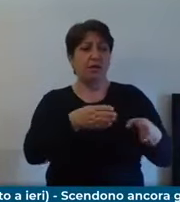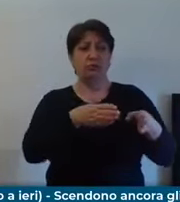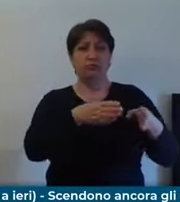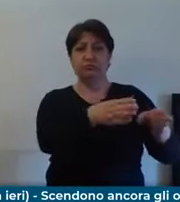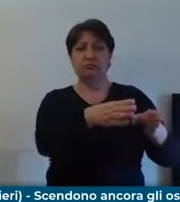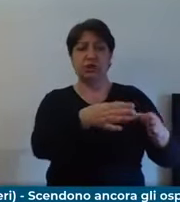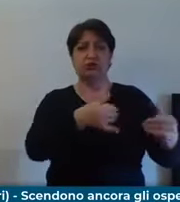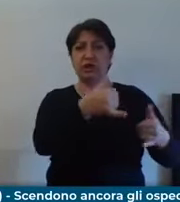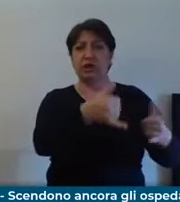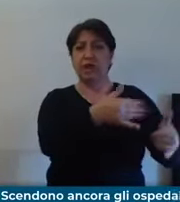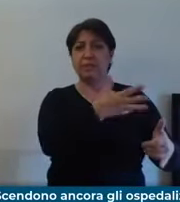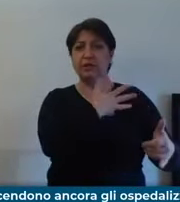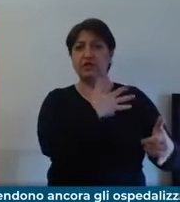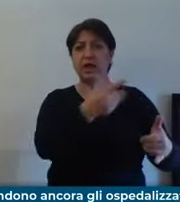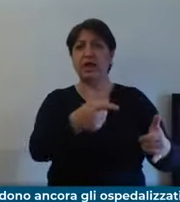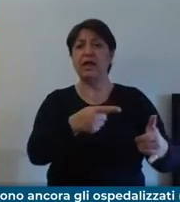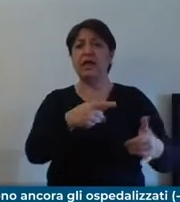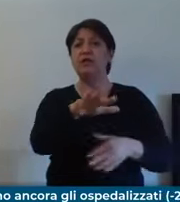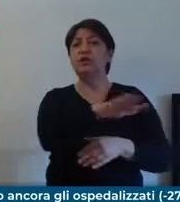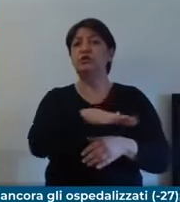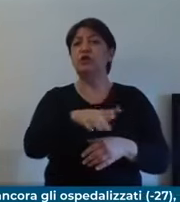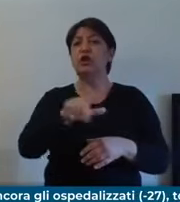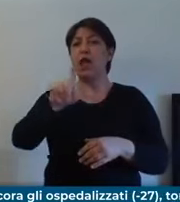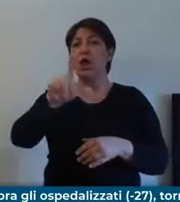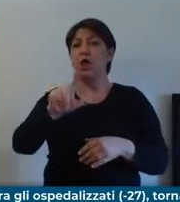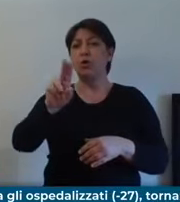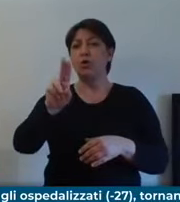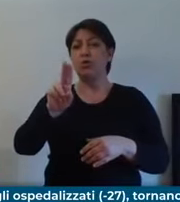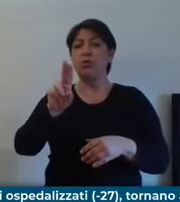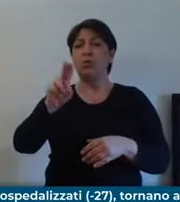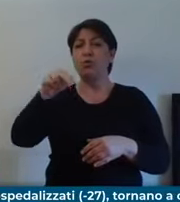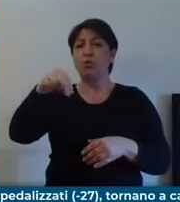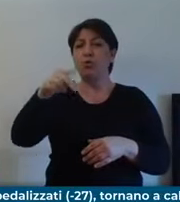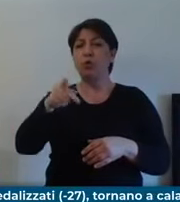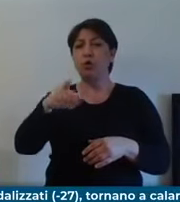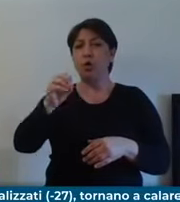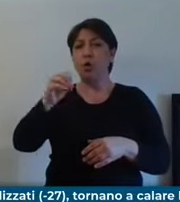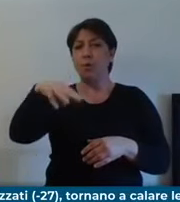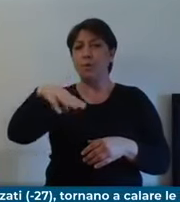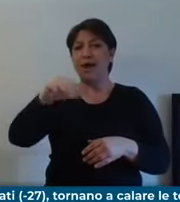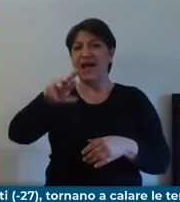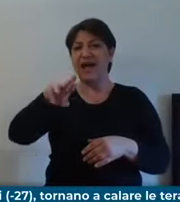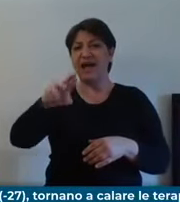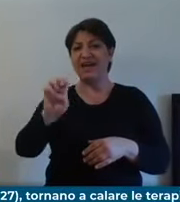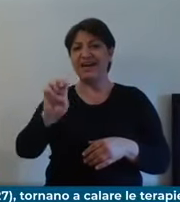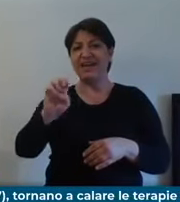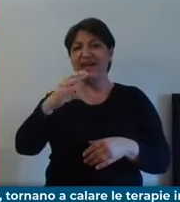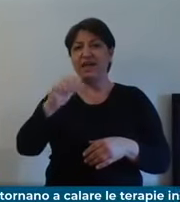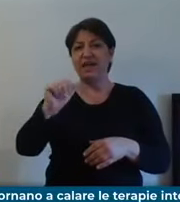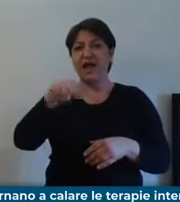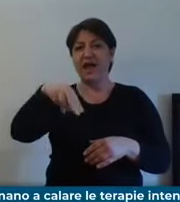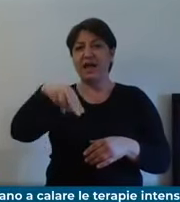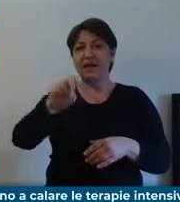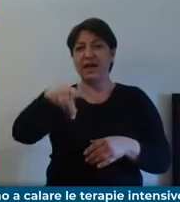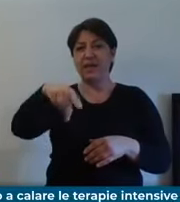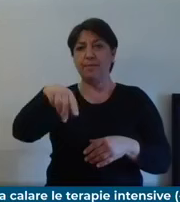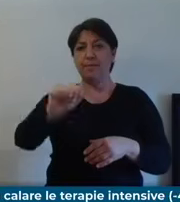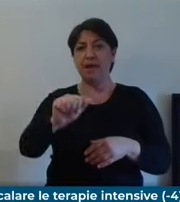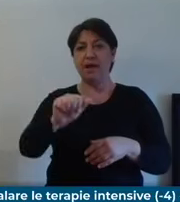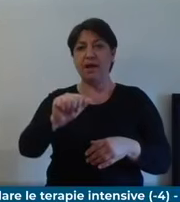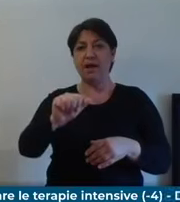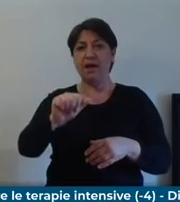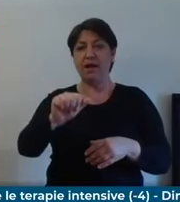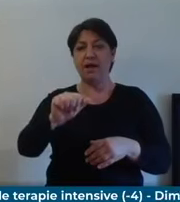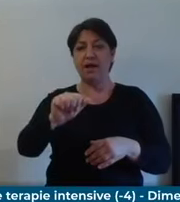sapete, lungo il lungomare Canepa sul lato mare, che però è completamente isolata dalla città. Non è vero che noi non vogliamo